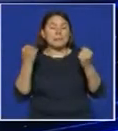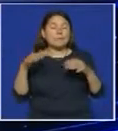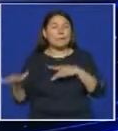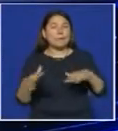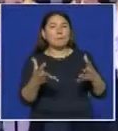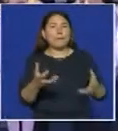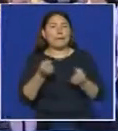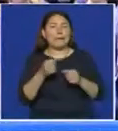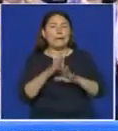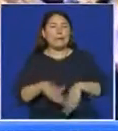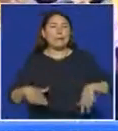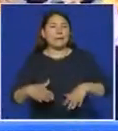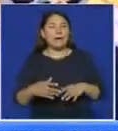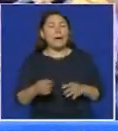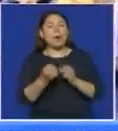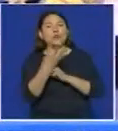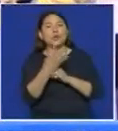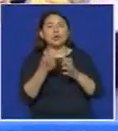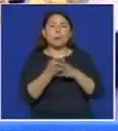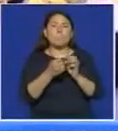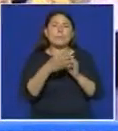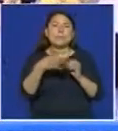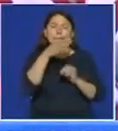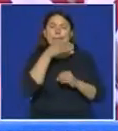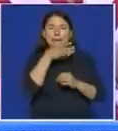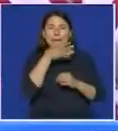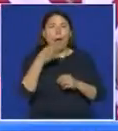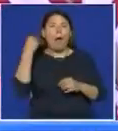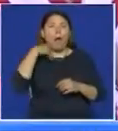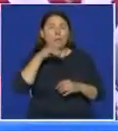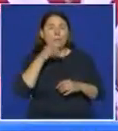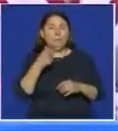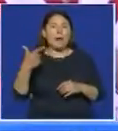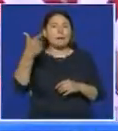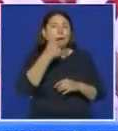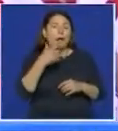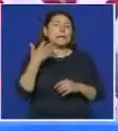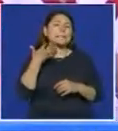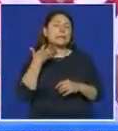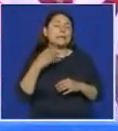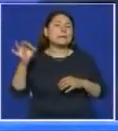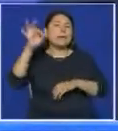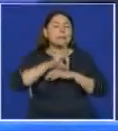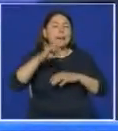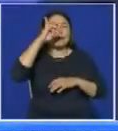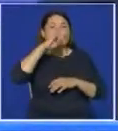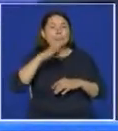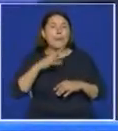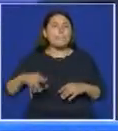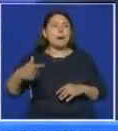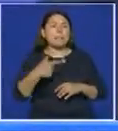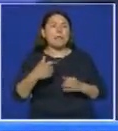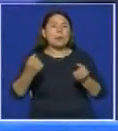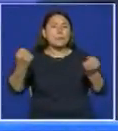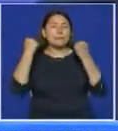участие приняли ребята в возрасте 14-15 лет из Актюбе, Атырау, Кызылорды, Западно-Казахстанской области и